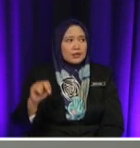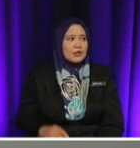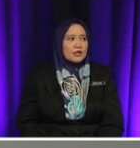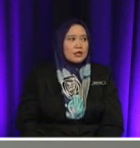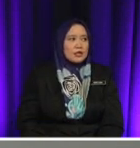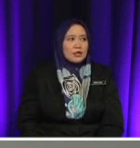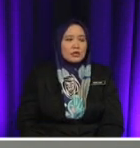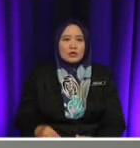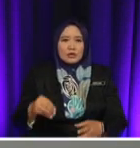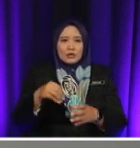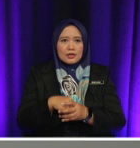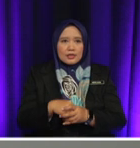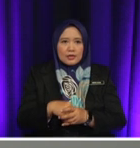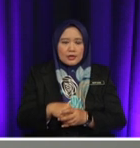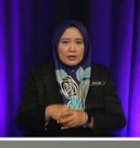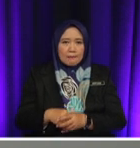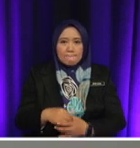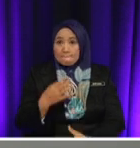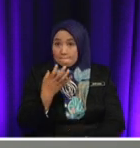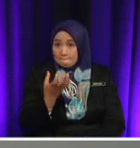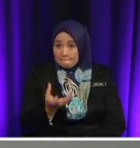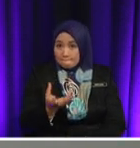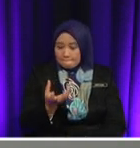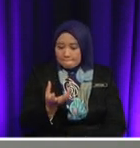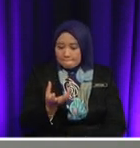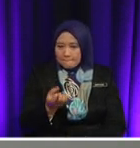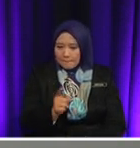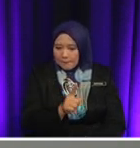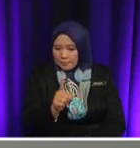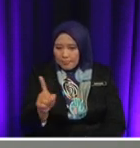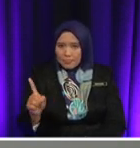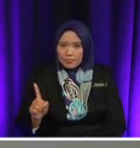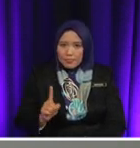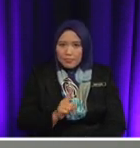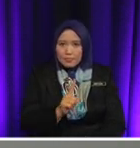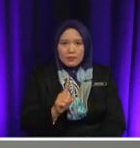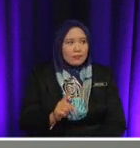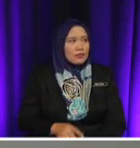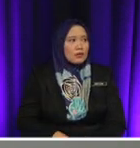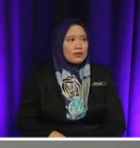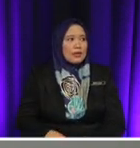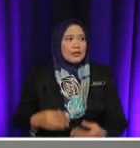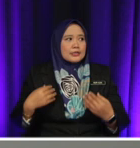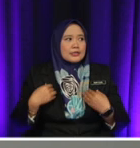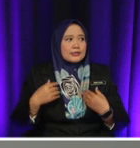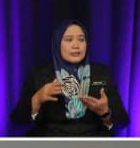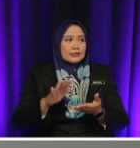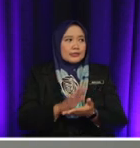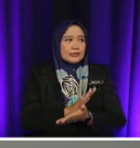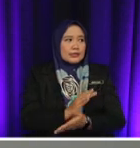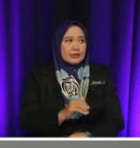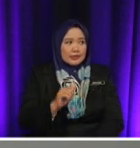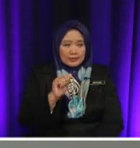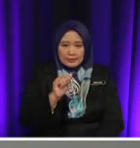Cakra ataupun bentuk bulatan kertas yang diletak di atas permukaan naga iaitu A1